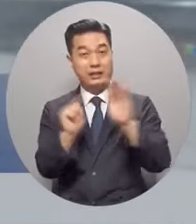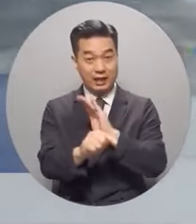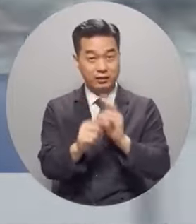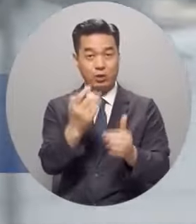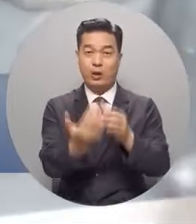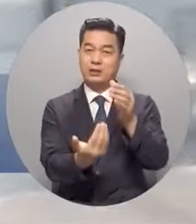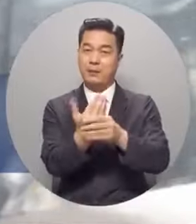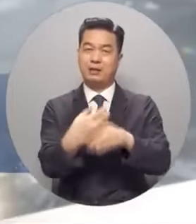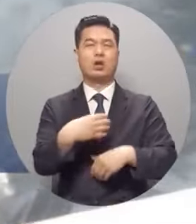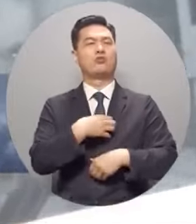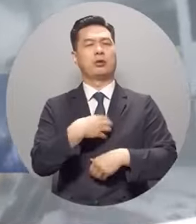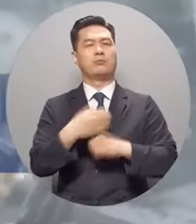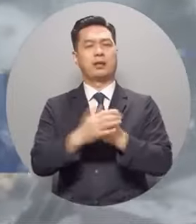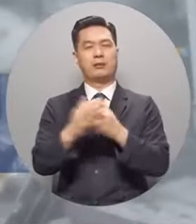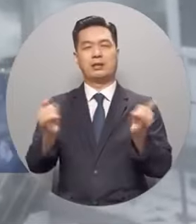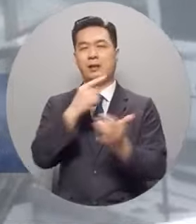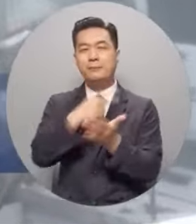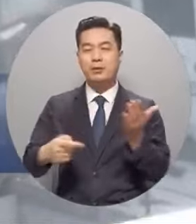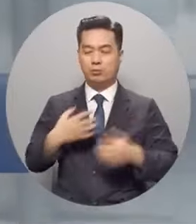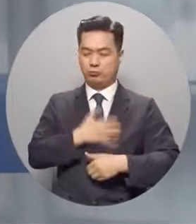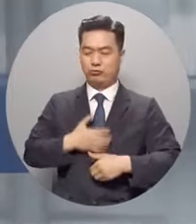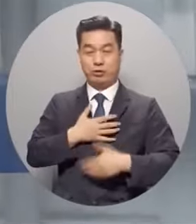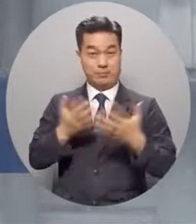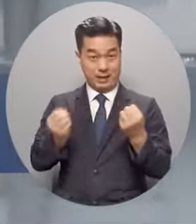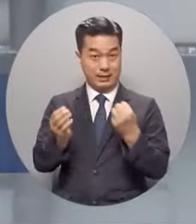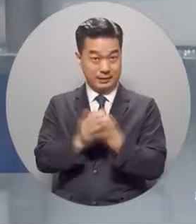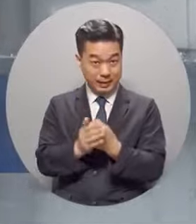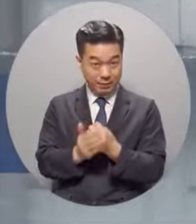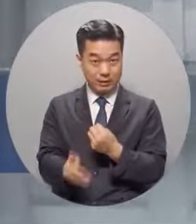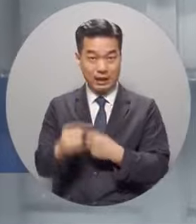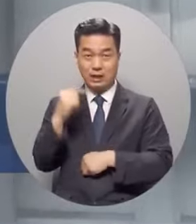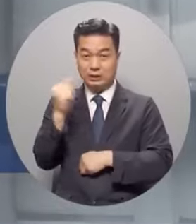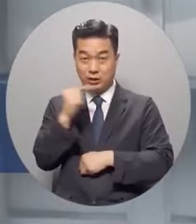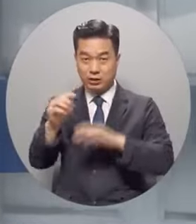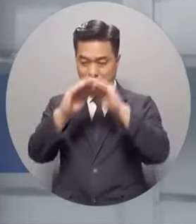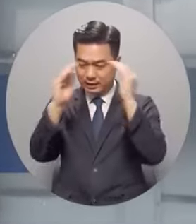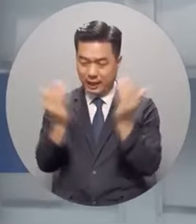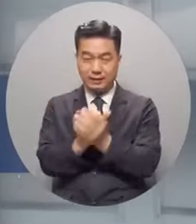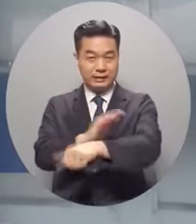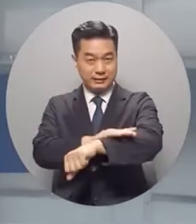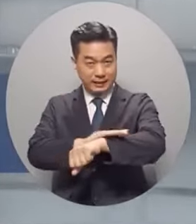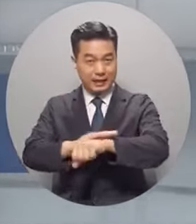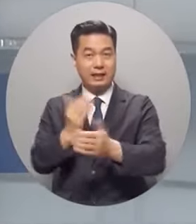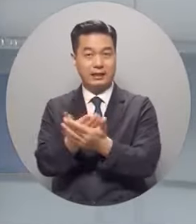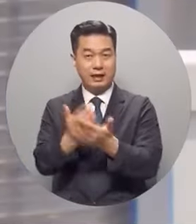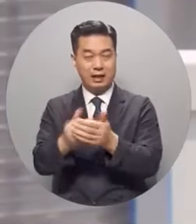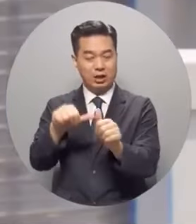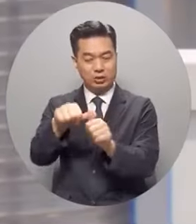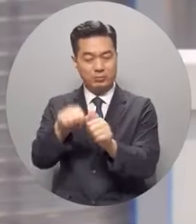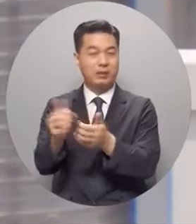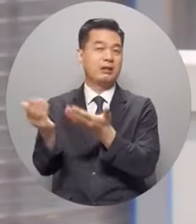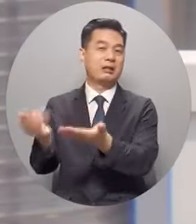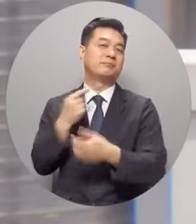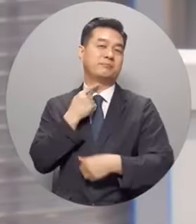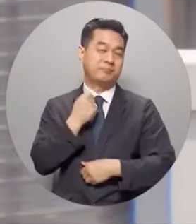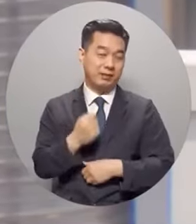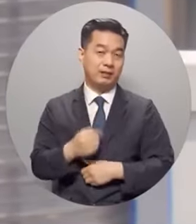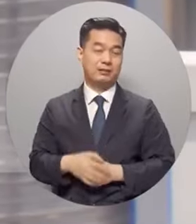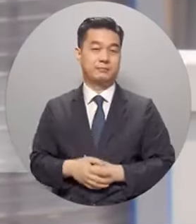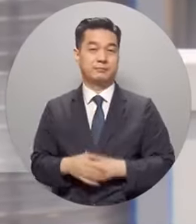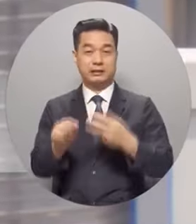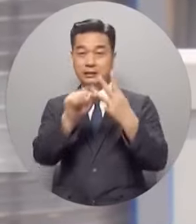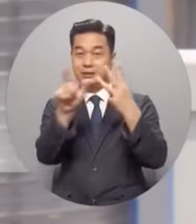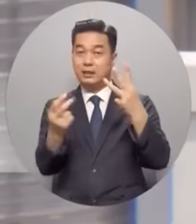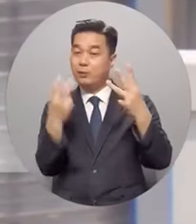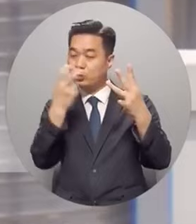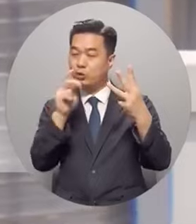되면 위험하고 인명피해가 발생 우려가 크니까 철저히 뭐 이렇게 전반적으로 좀 잘해주세요 이렇게 컨설팅을. 앞서 3월 조사